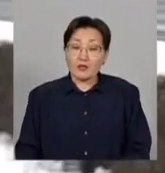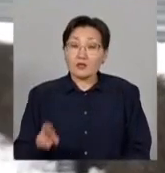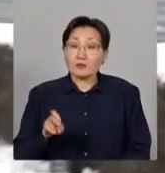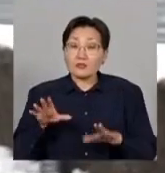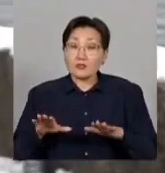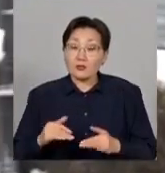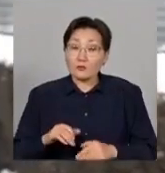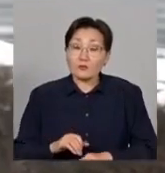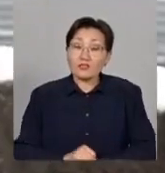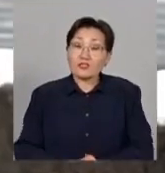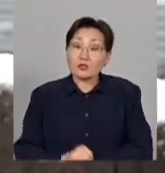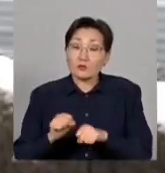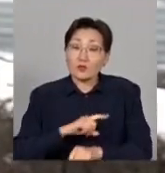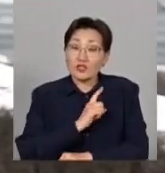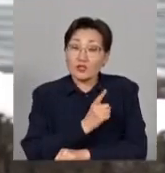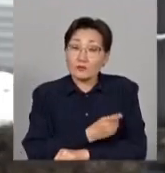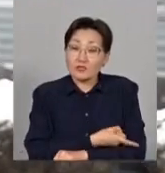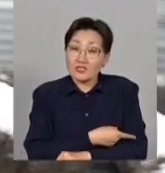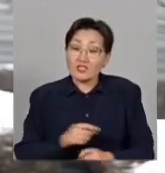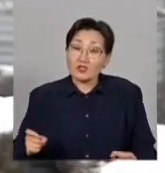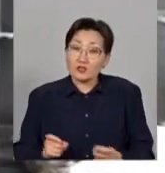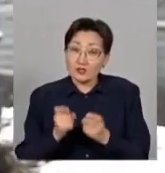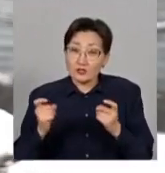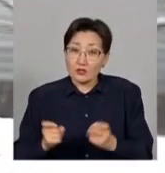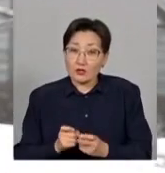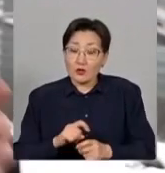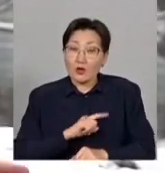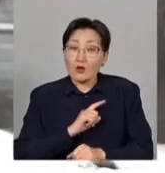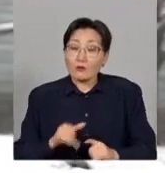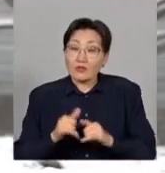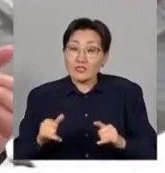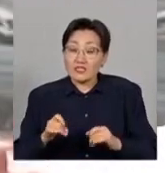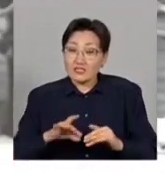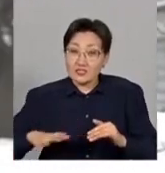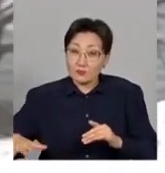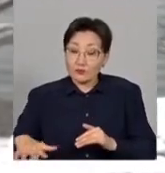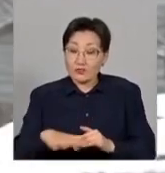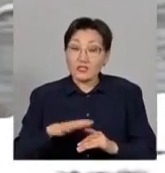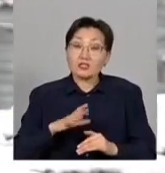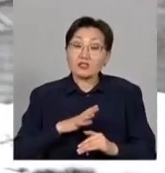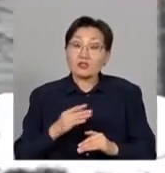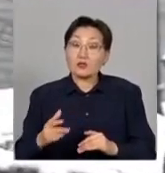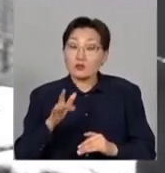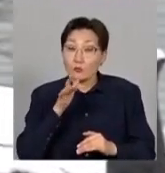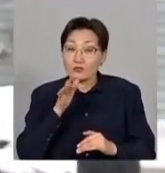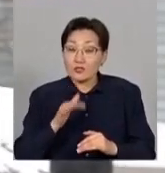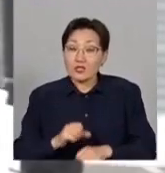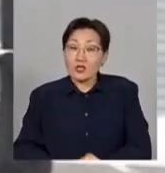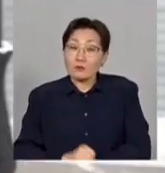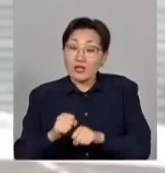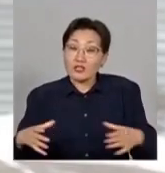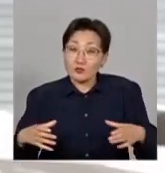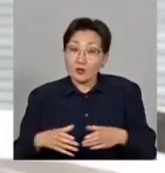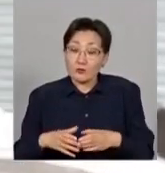Қандығаңтарда ереушілердің қатты бас көтеріп, қақтығысын өдей түскен жері республика алаңы болған еді. Сол уақытта наразы